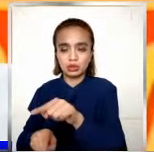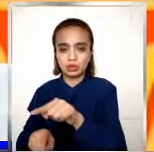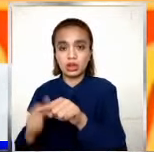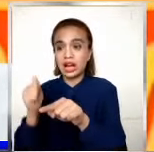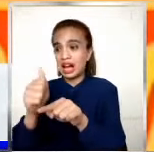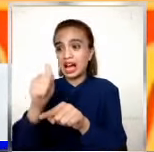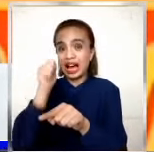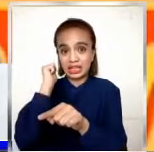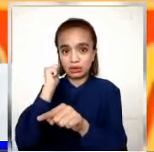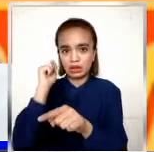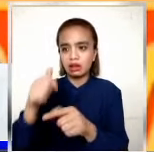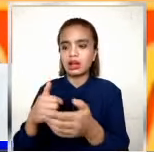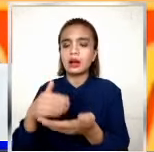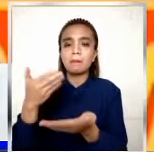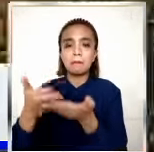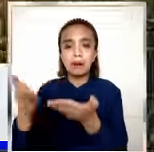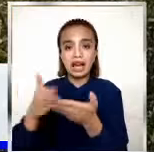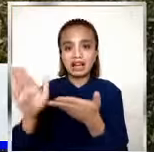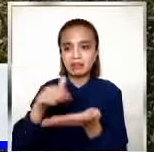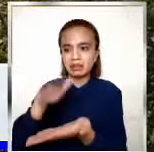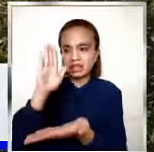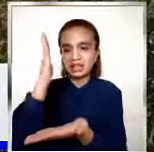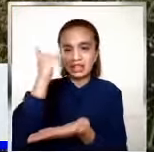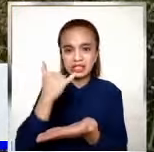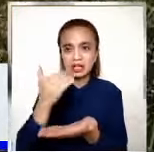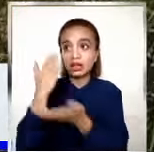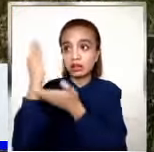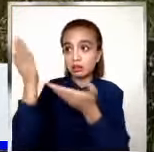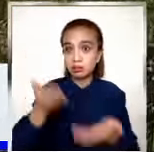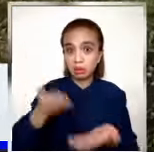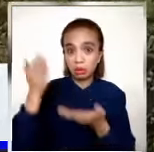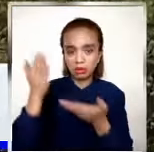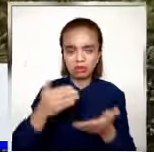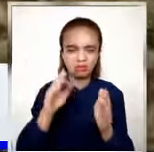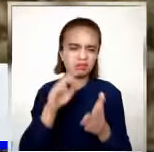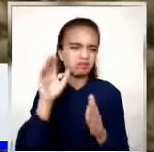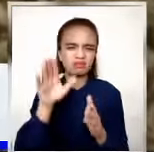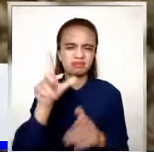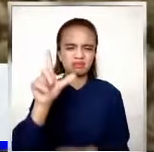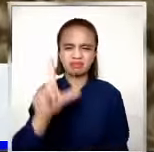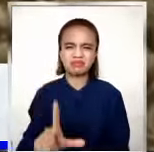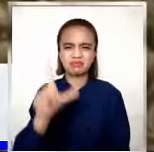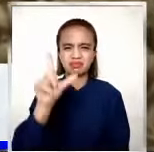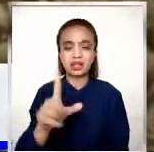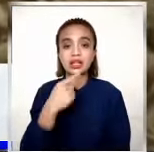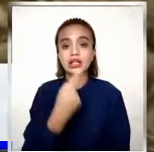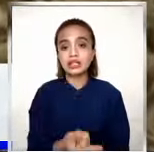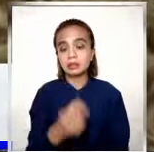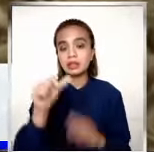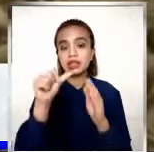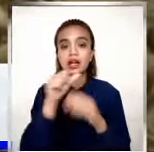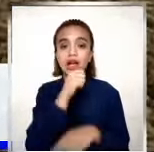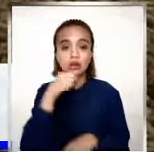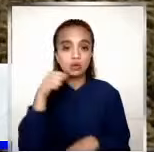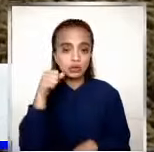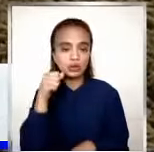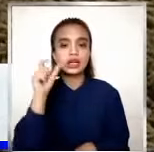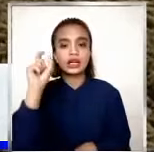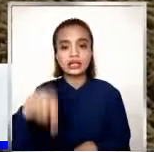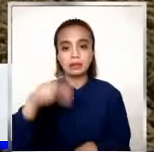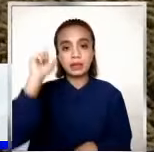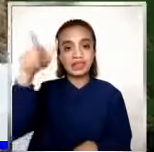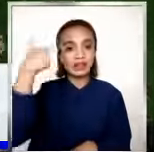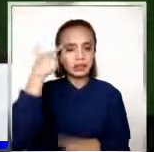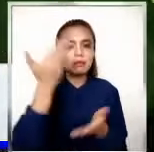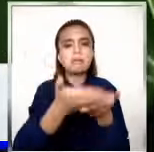nila puunan ng mga importer mababa. Mungkahin nila sa Department of Agriculture, bilhin raw sana ng pamahalaan ang palay ng mga